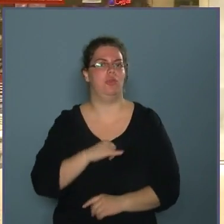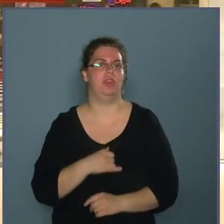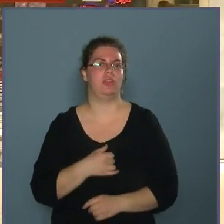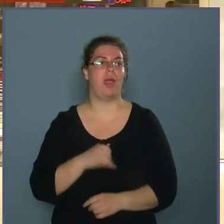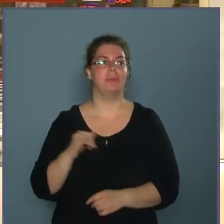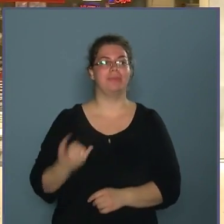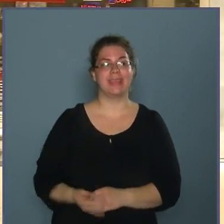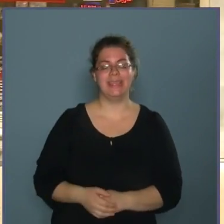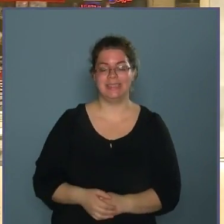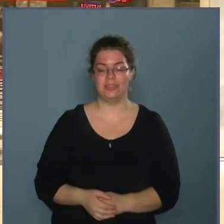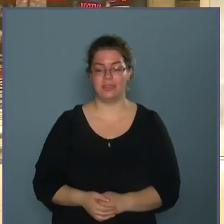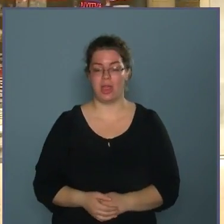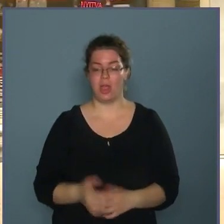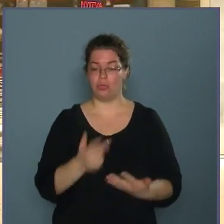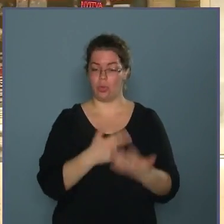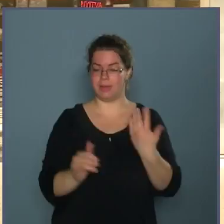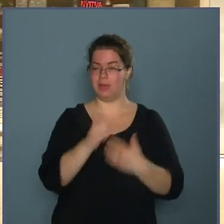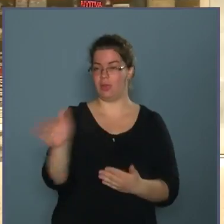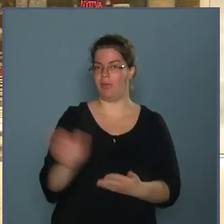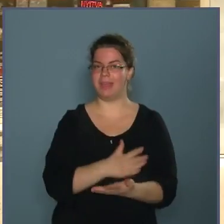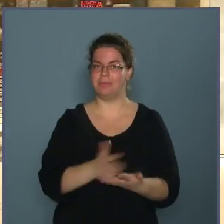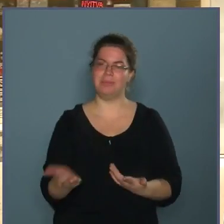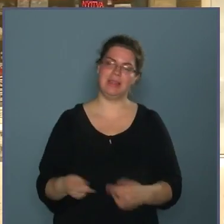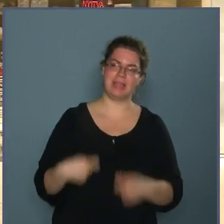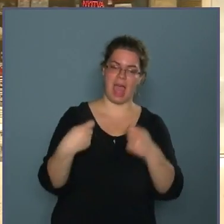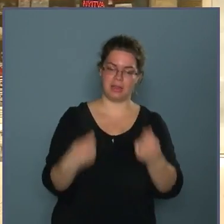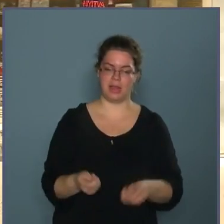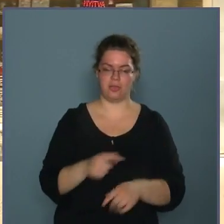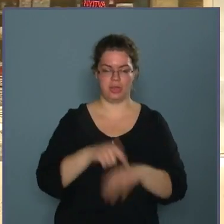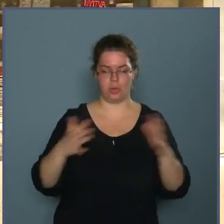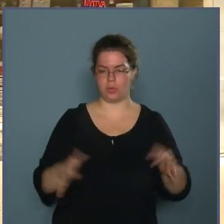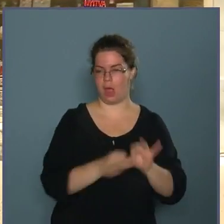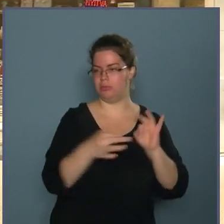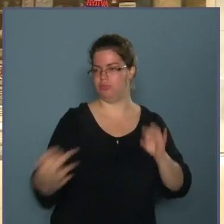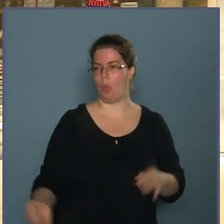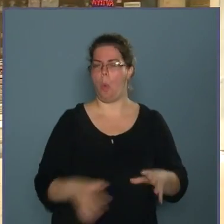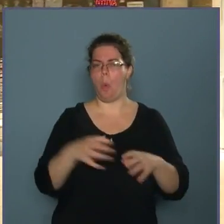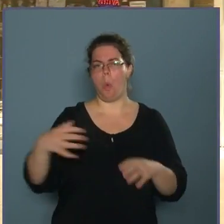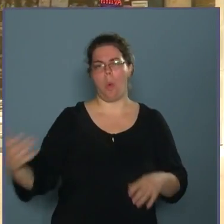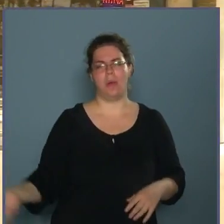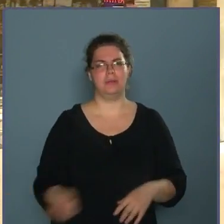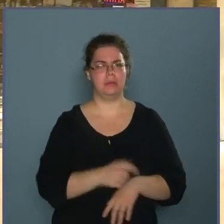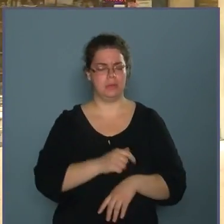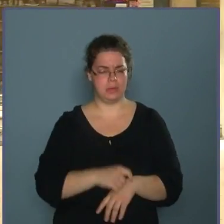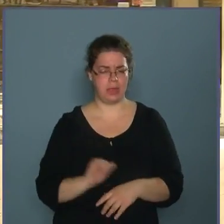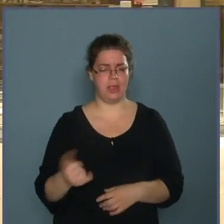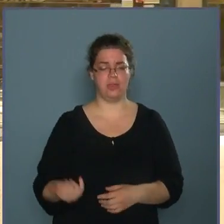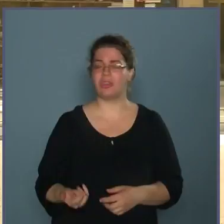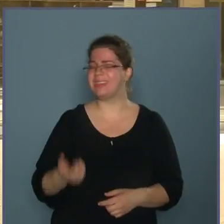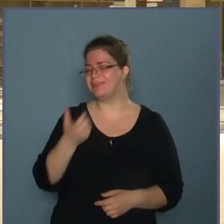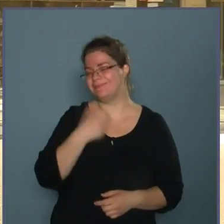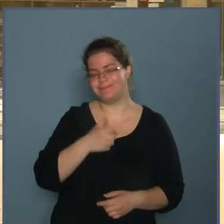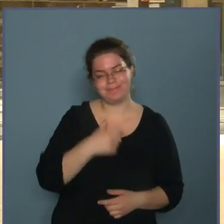a 80-as évekbeli átadási időszaktól bizony hosszú idő telt el, és az idő vasfoga nem